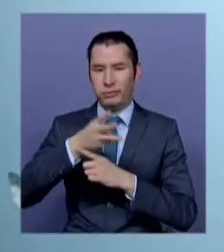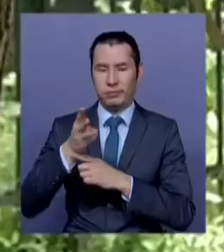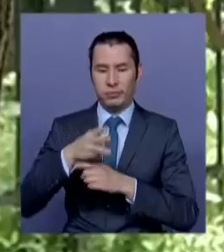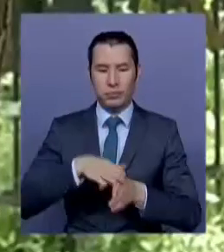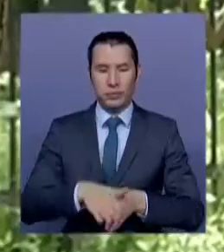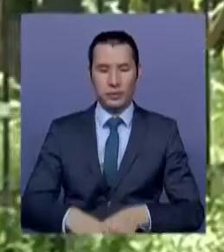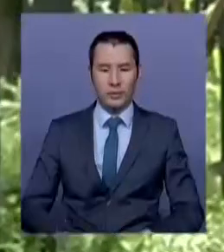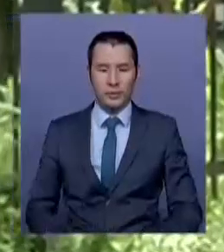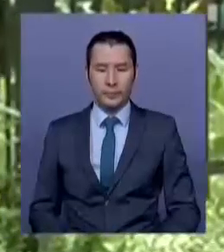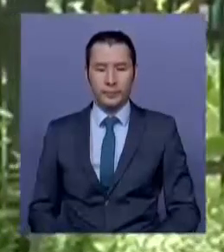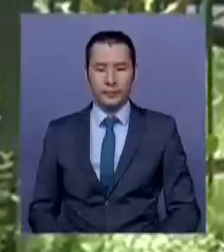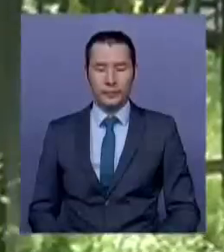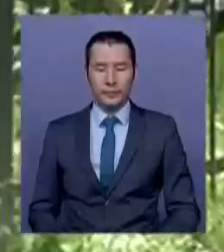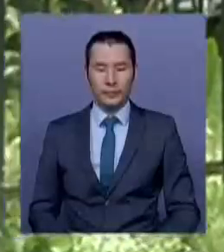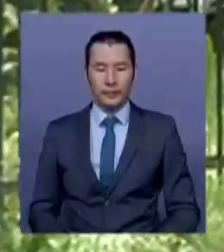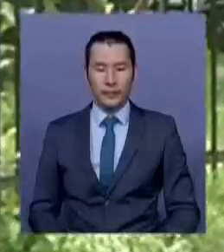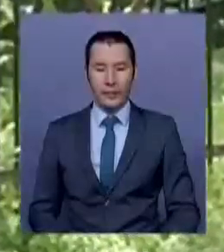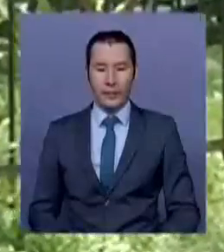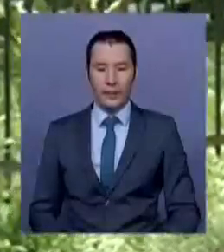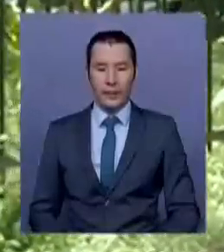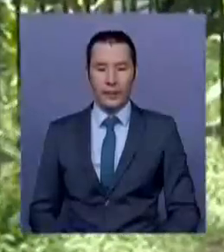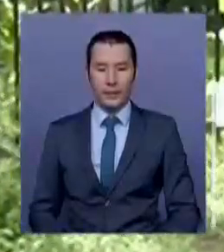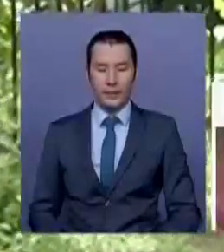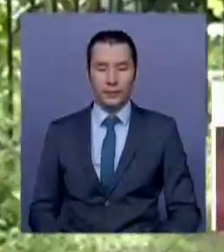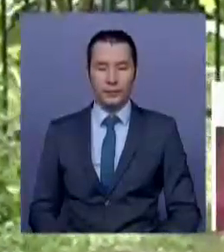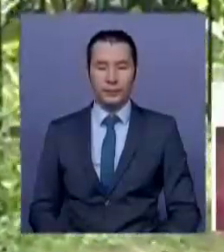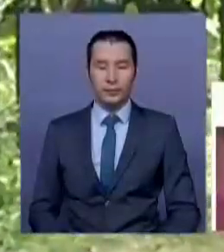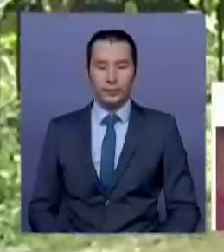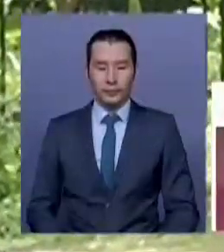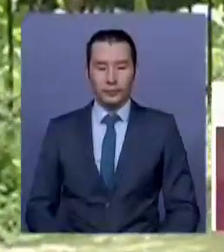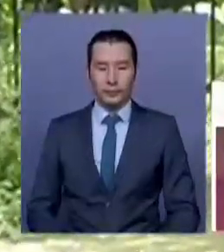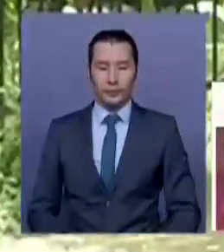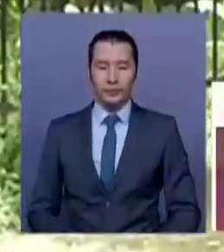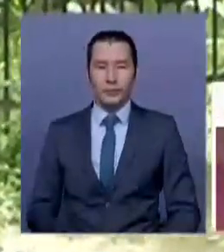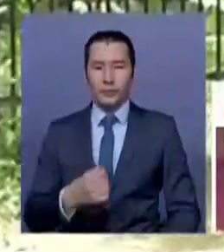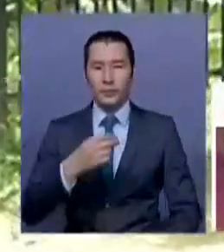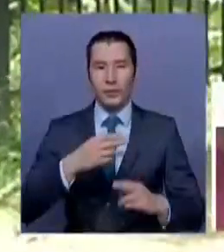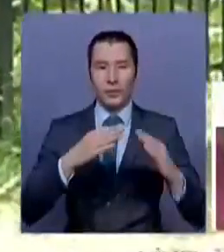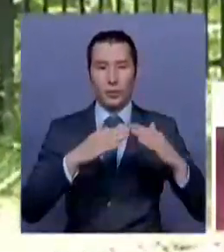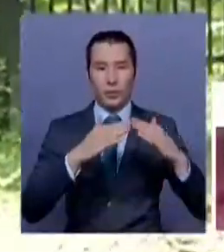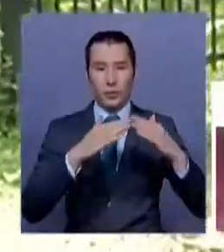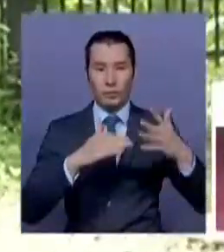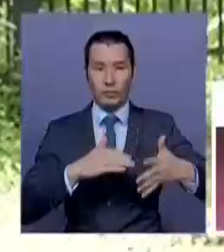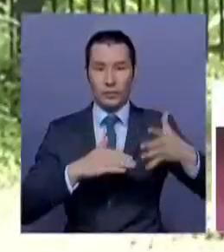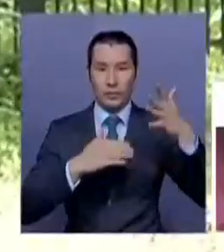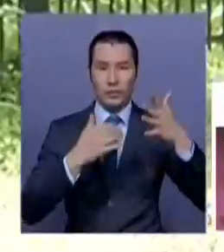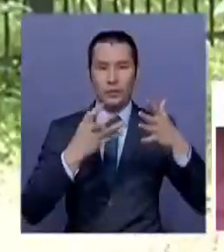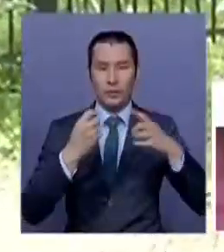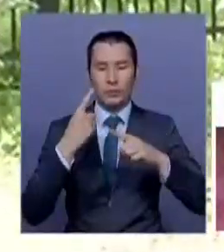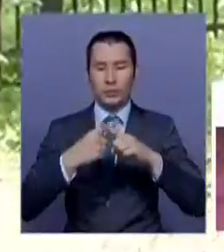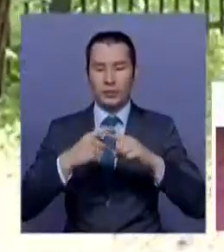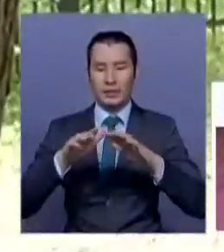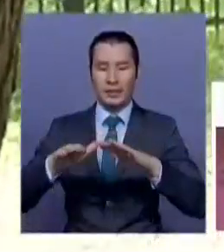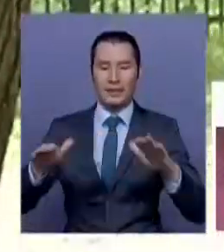шықты. Дезинфекторлар Әуезов ауданындағы көп қабатты үйлердің кіре берістеріне бөлек балалар алаңында тазартуда. Мұндағы